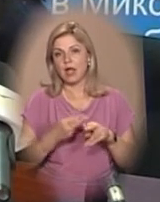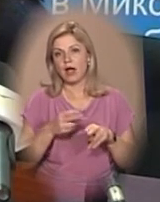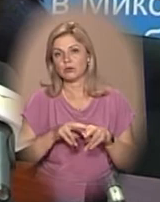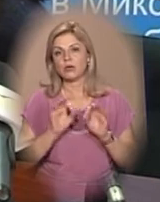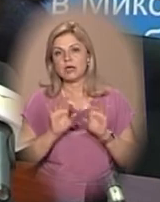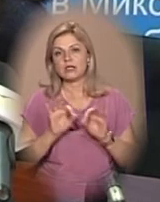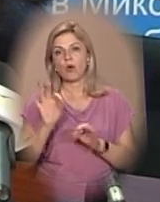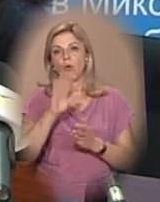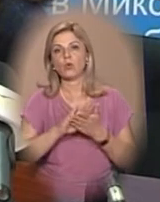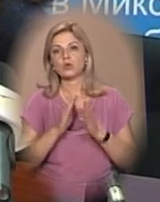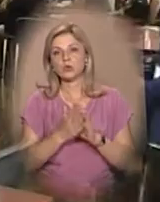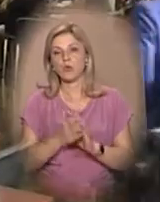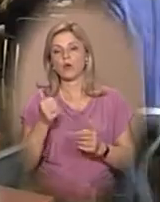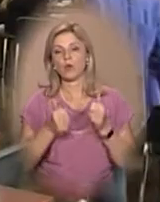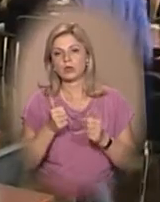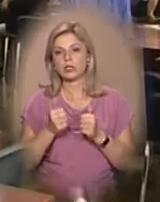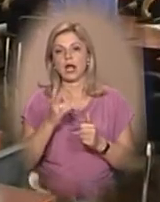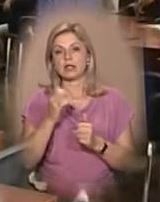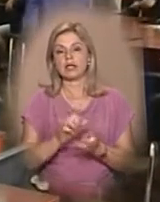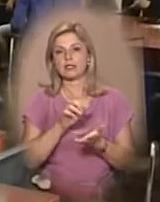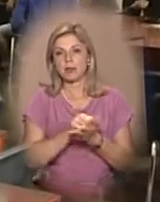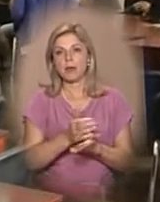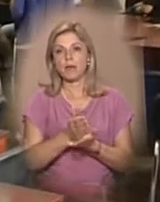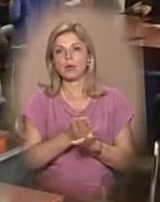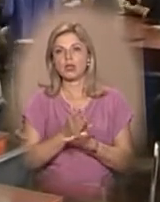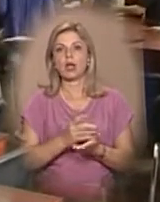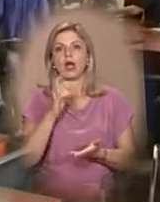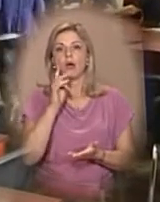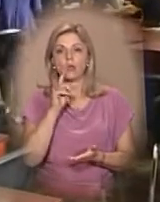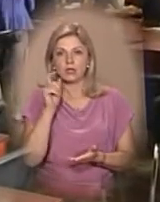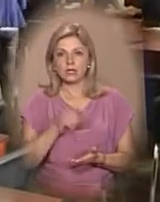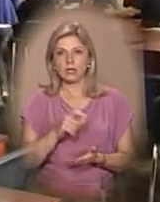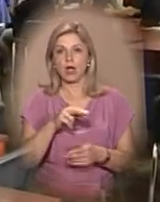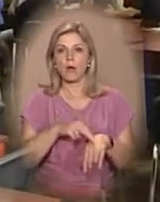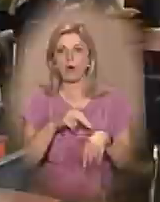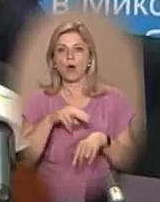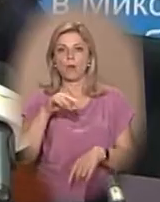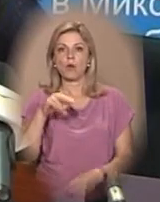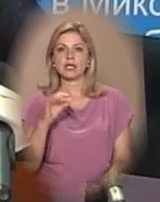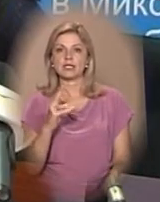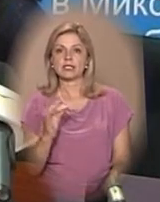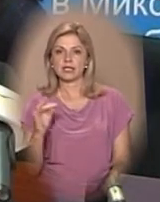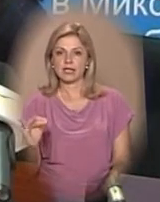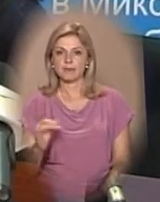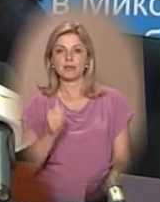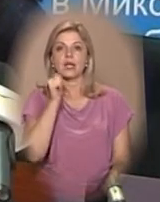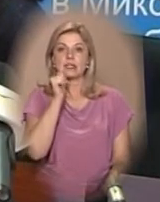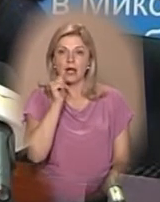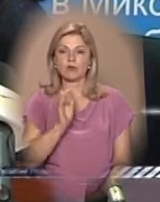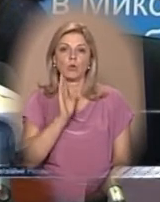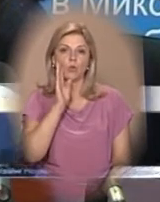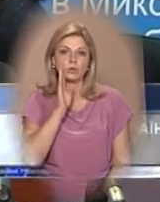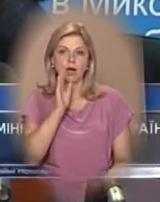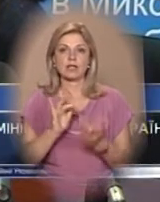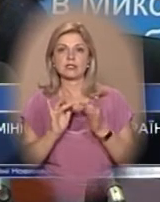проведення конкурсу на заміщення посад у складі Національної поліції та переатестацію співробітників ДАІ. Завтра, уже з утра, на